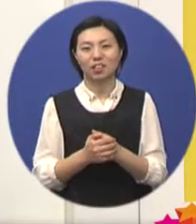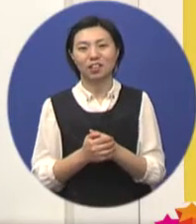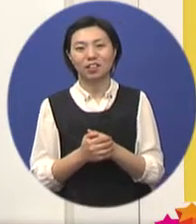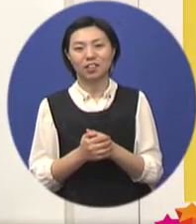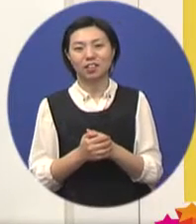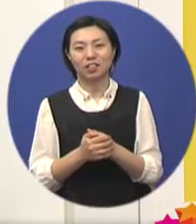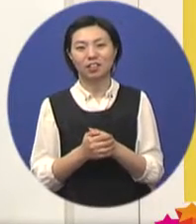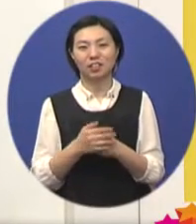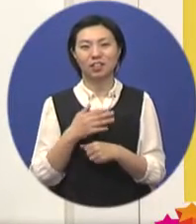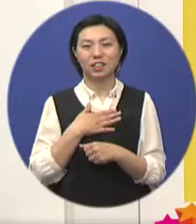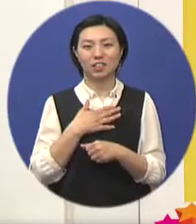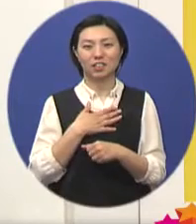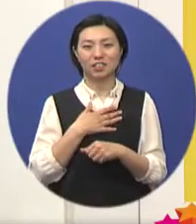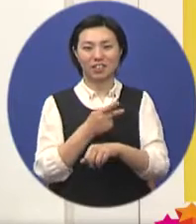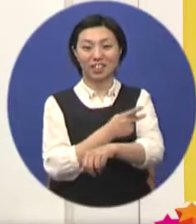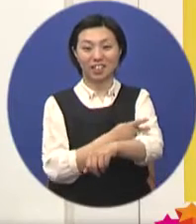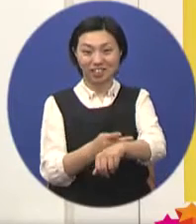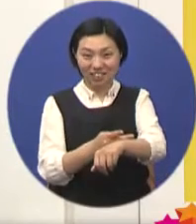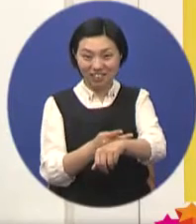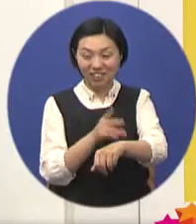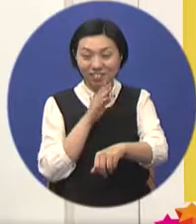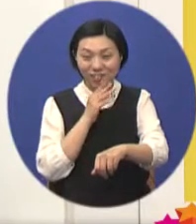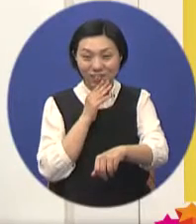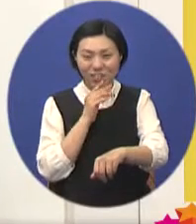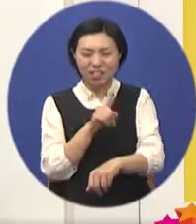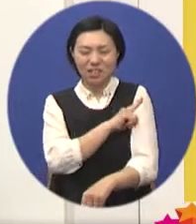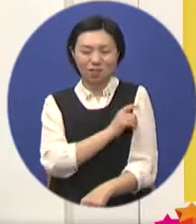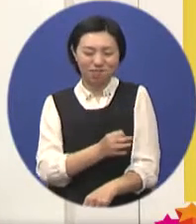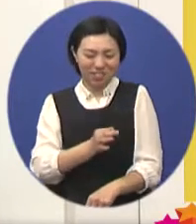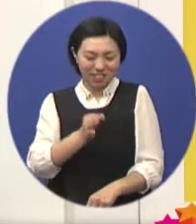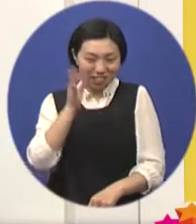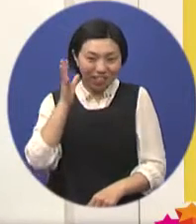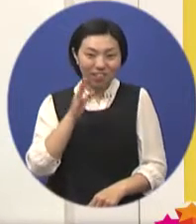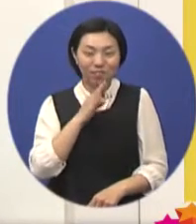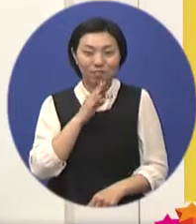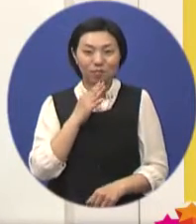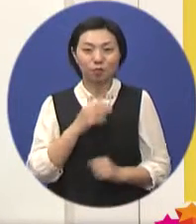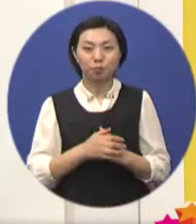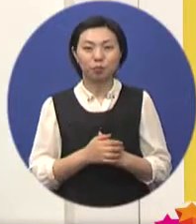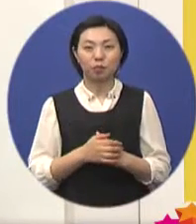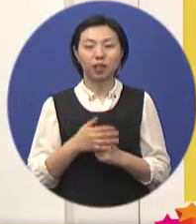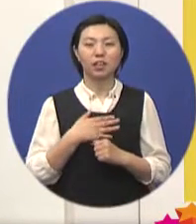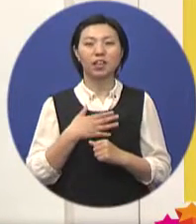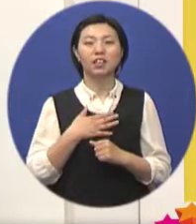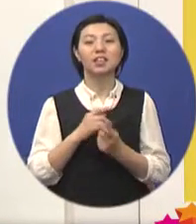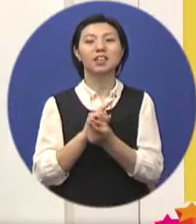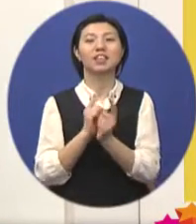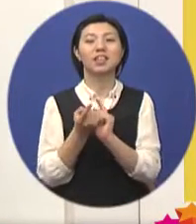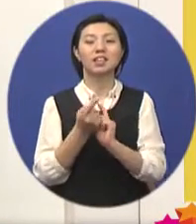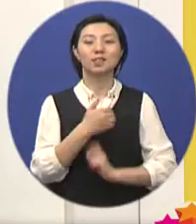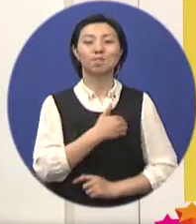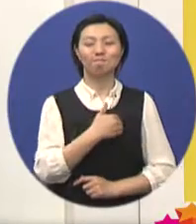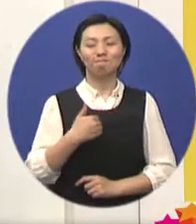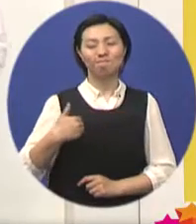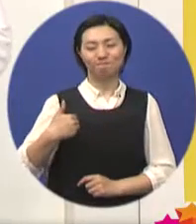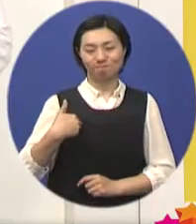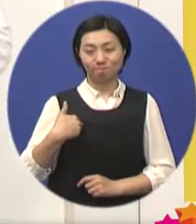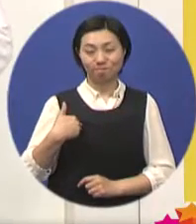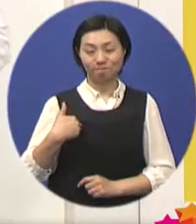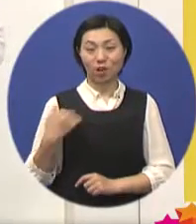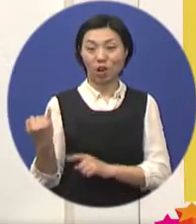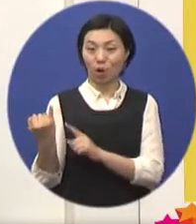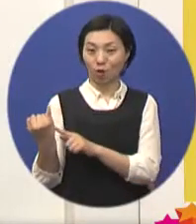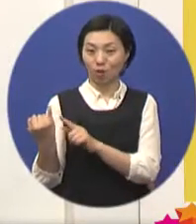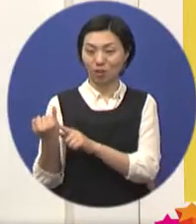KTX? 예. 제일 비싼 거잖아, KTX. 어머니. 네. 저는 대리만족이라고 있잖아요. 우리 저 트로트